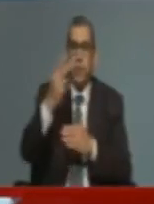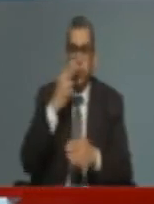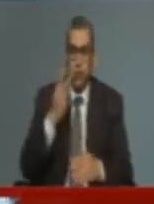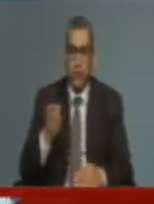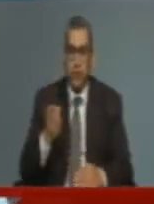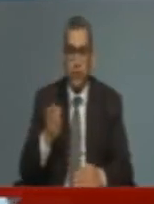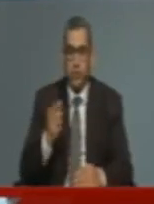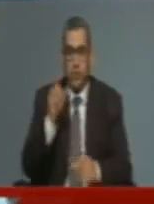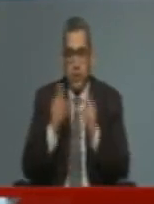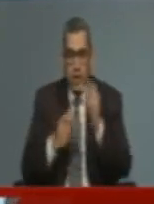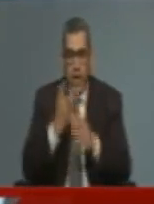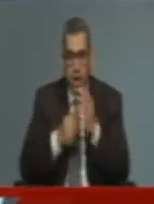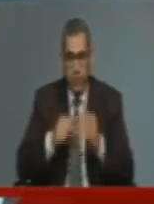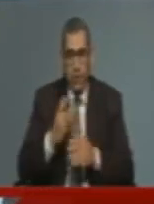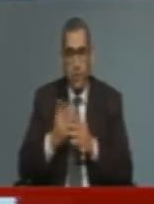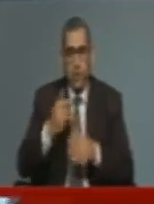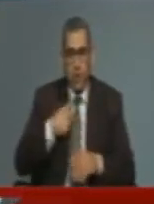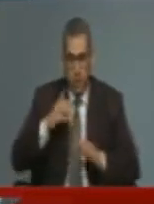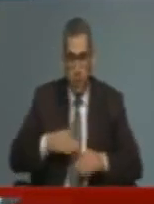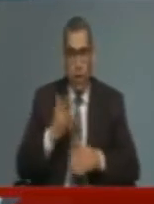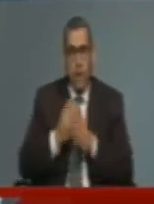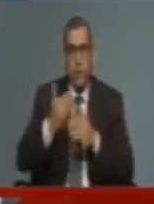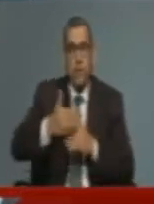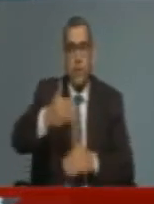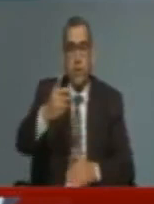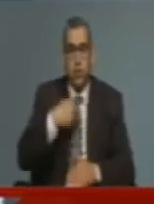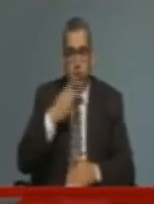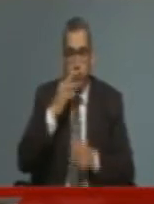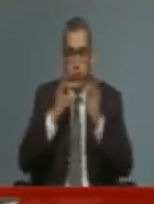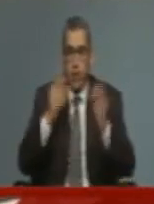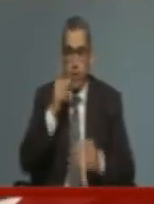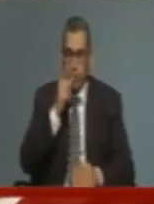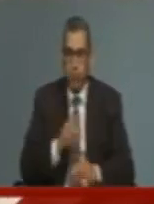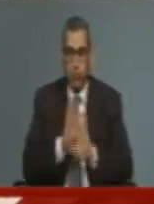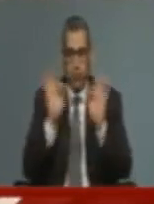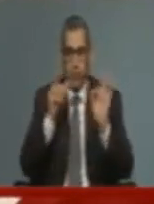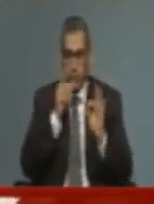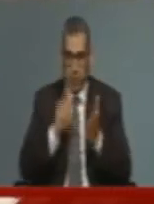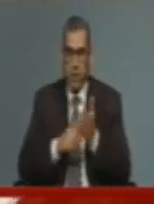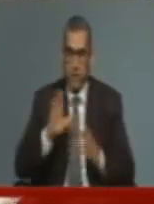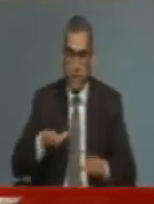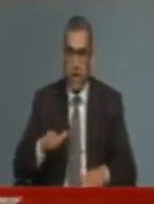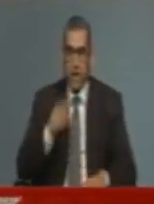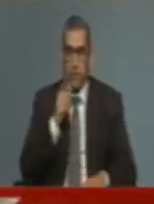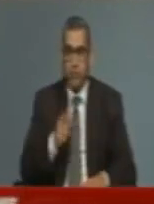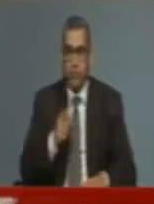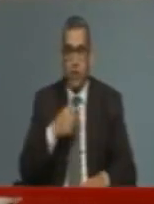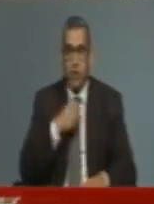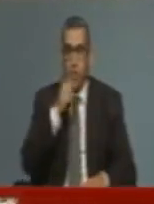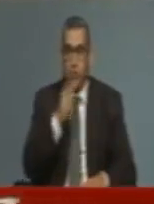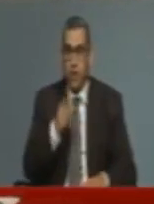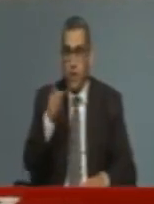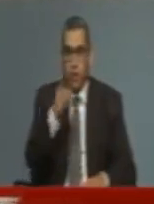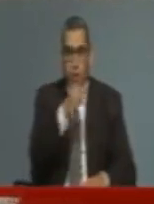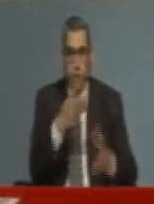لاولادنا ولينا ونحسن. هو الدفن فعلا. يعني عايز اقول لك ايه، انتوا مع بعض